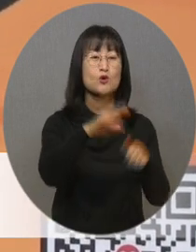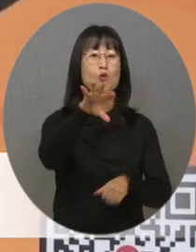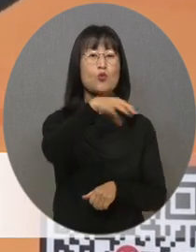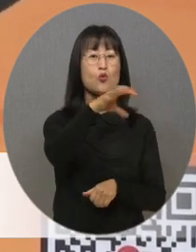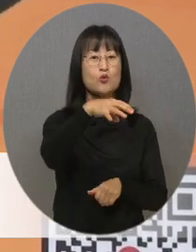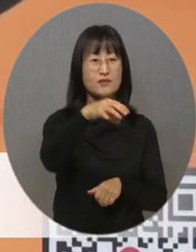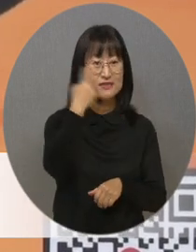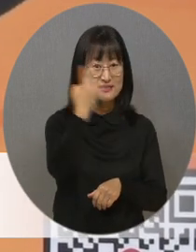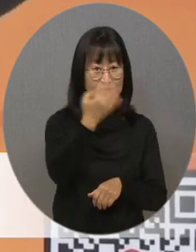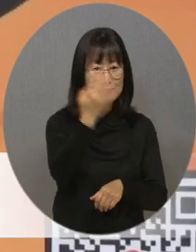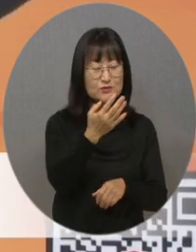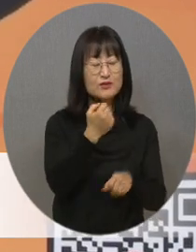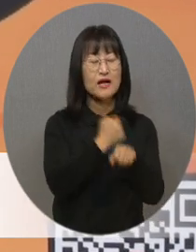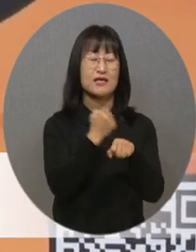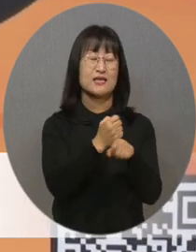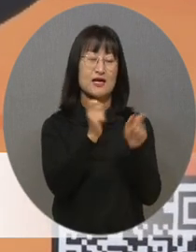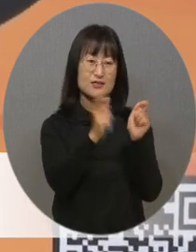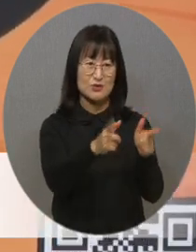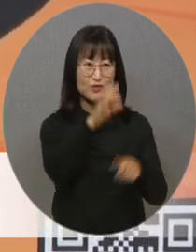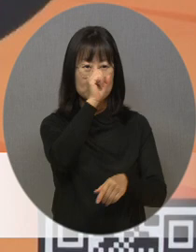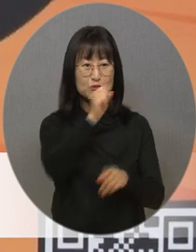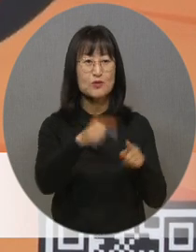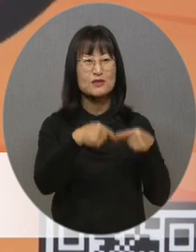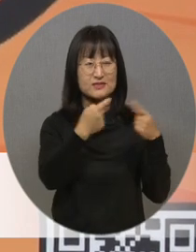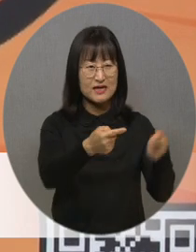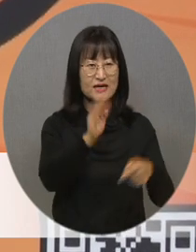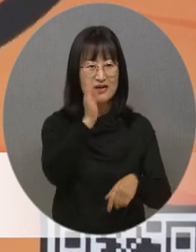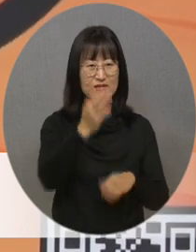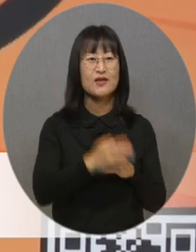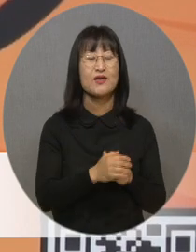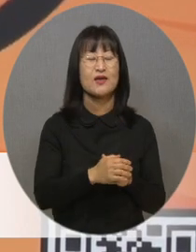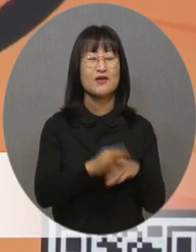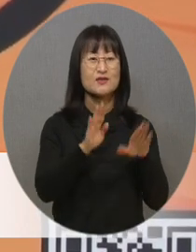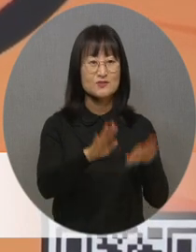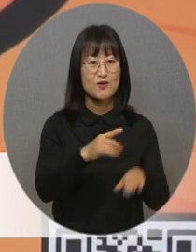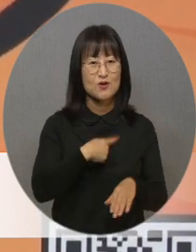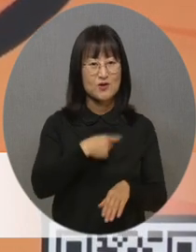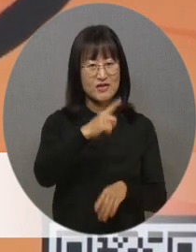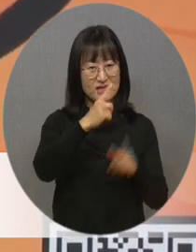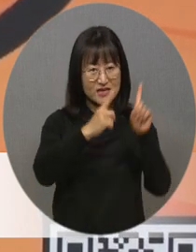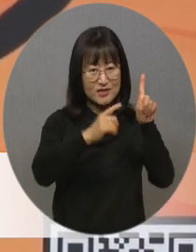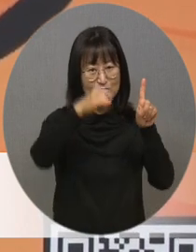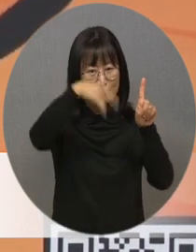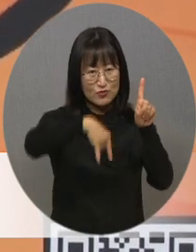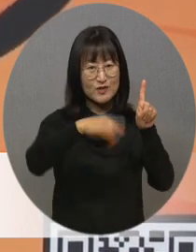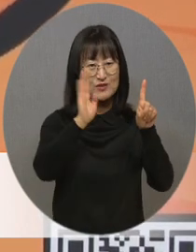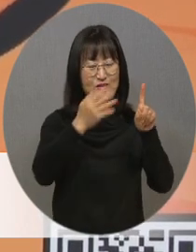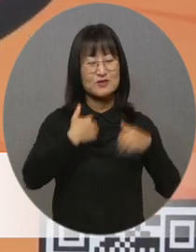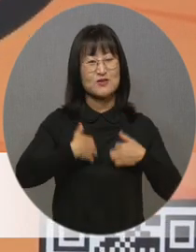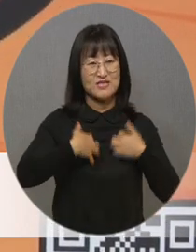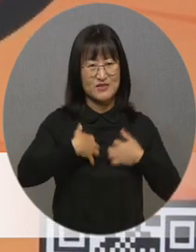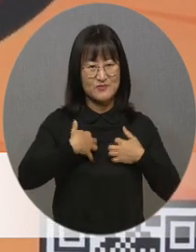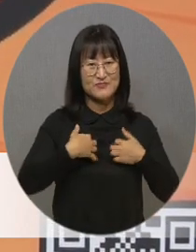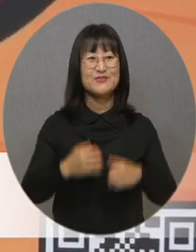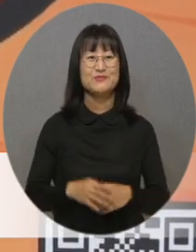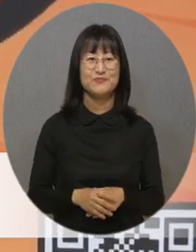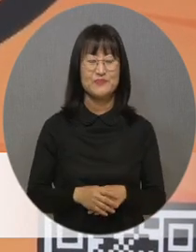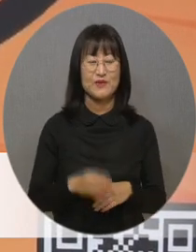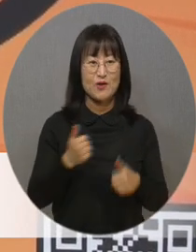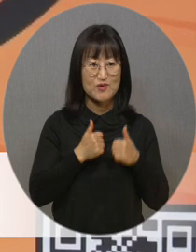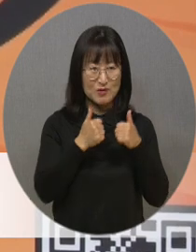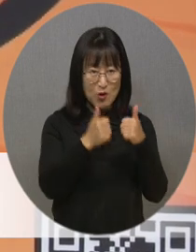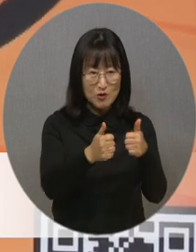기회인 것 같아서 이렇게 참가를 하게 되었고요. 그리고 이렇게 해서 장원상을 타게 되어서 정말 기쁘고